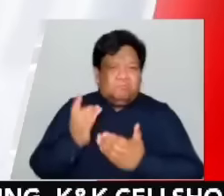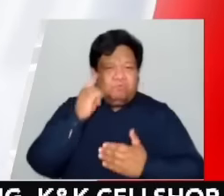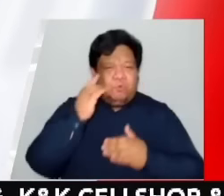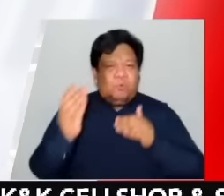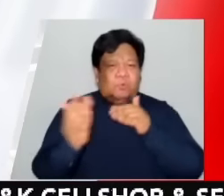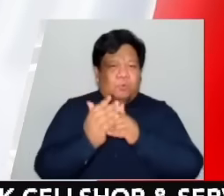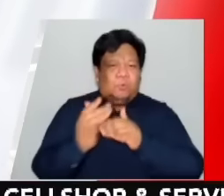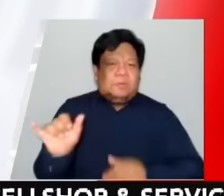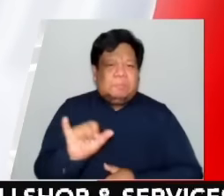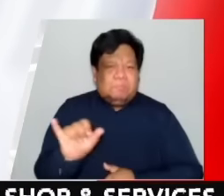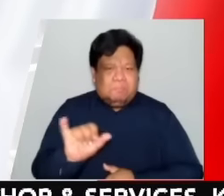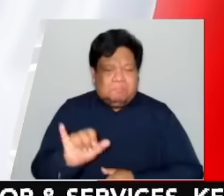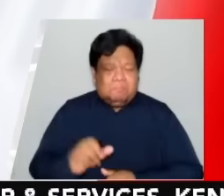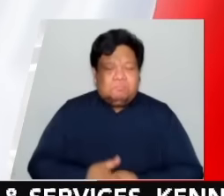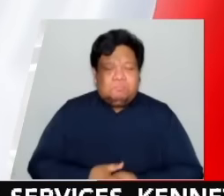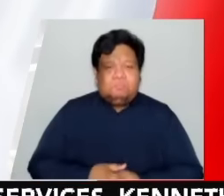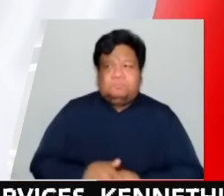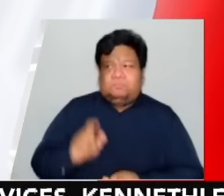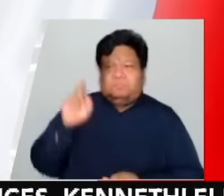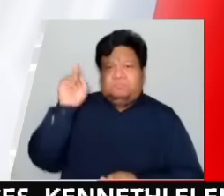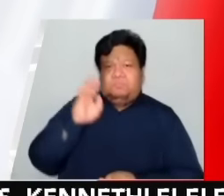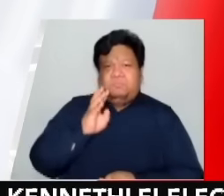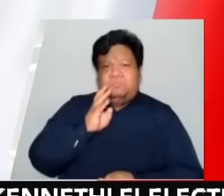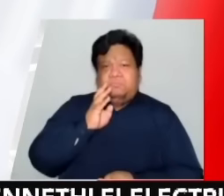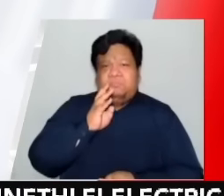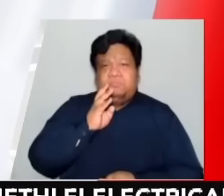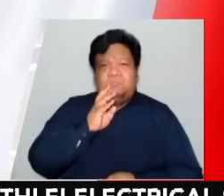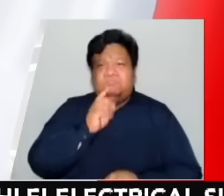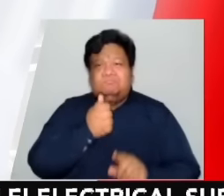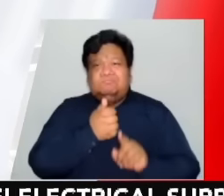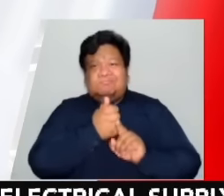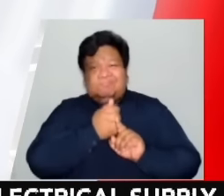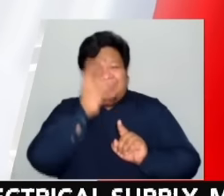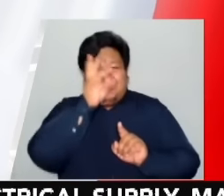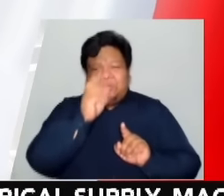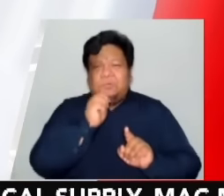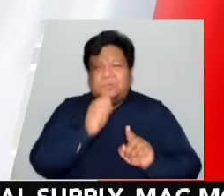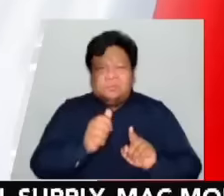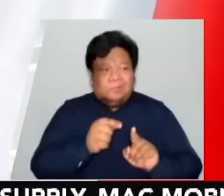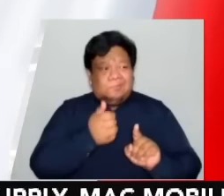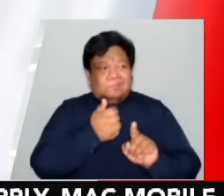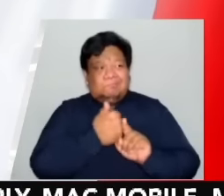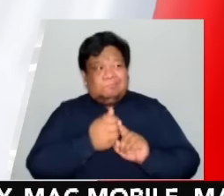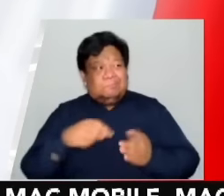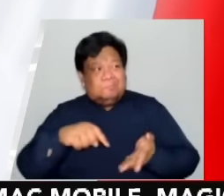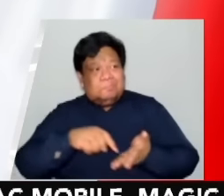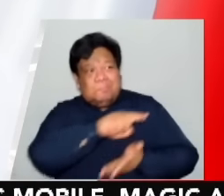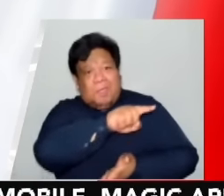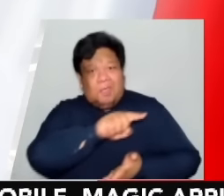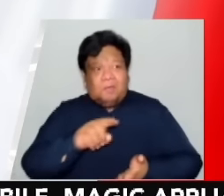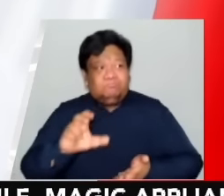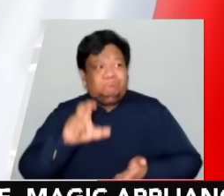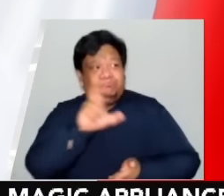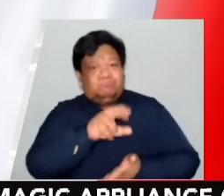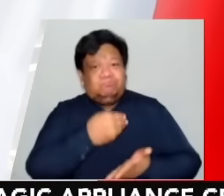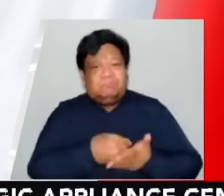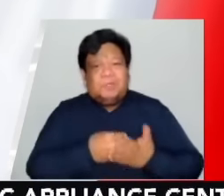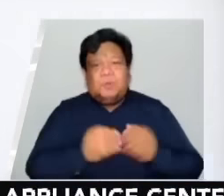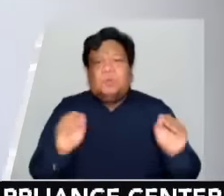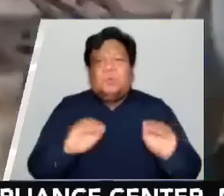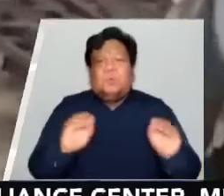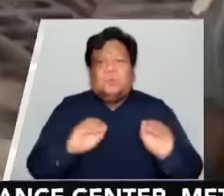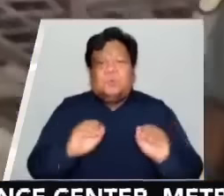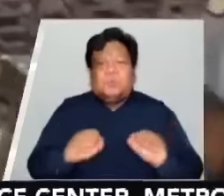hindi naman totoo yung mga allegations sa kanya. Hindi sa kanya nakapagbayad ng down payment. Tapos yung mga cheque po, is puro din tumalbog.